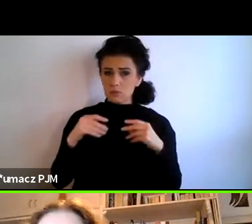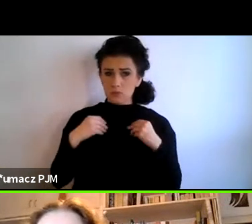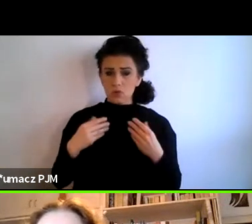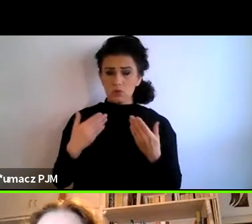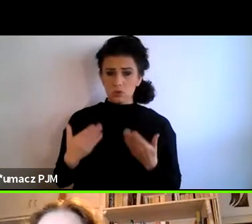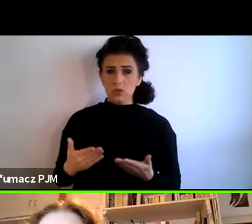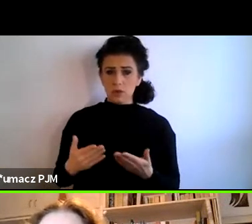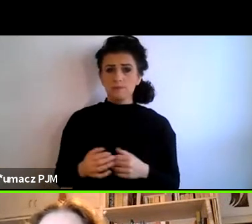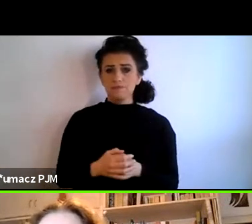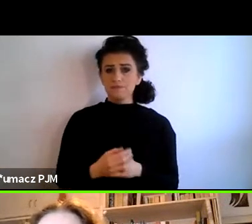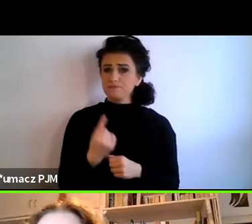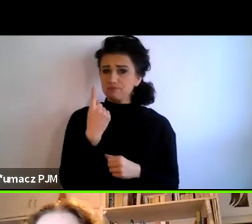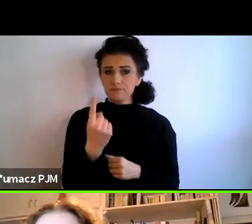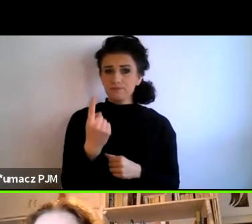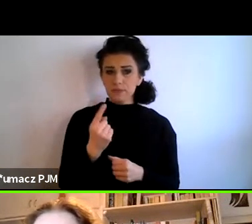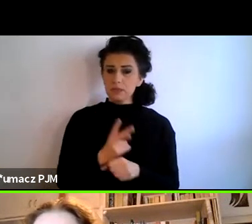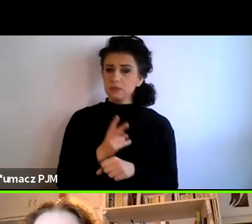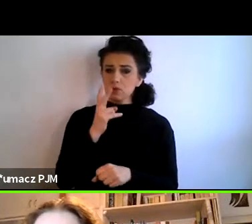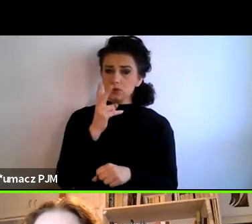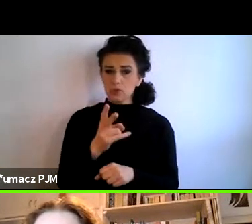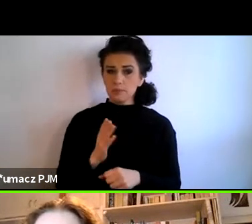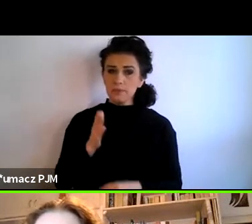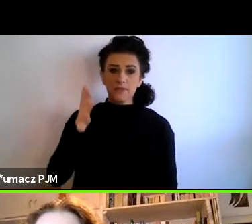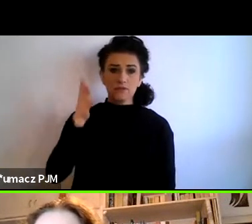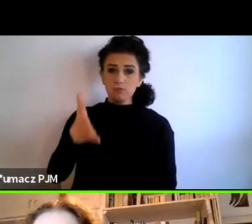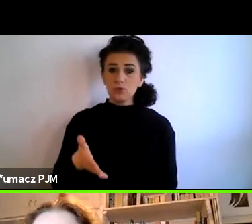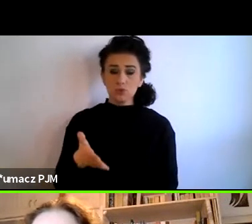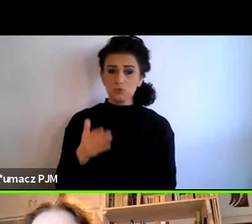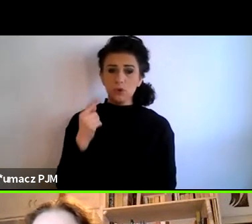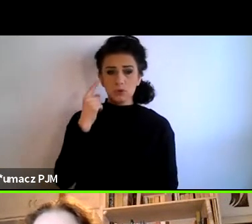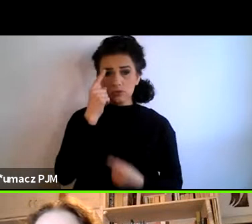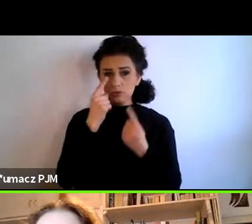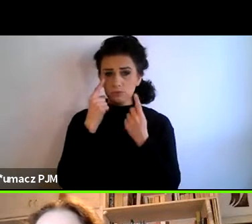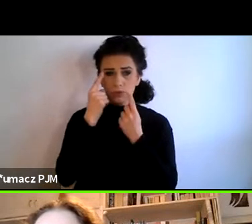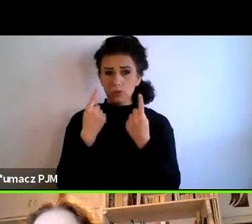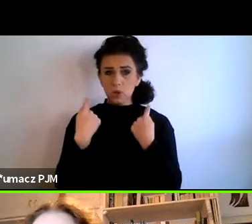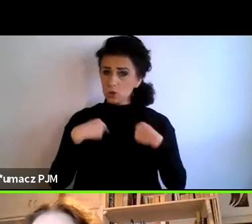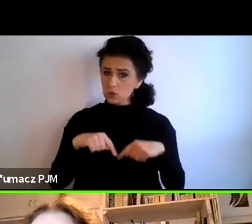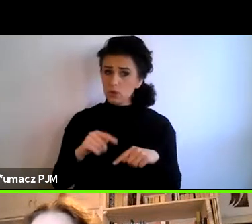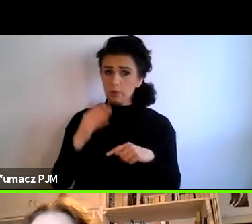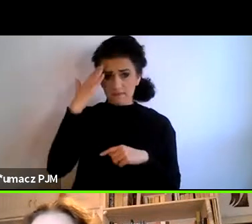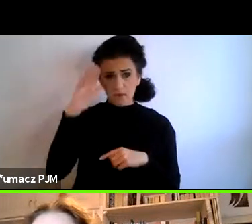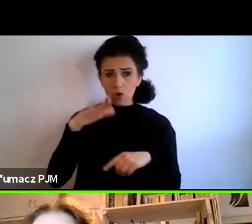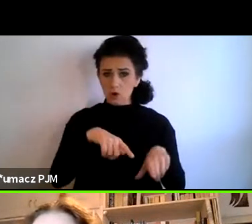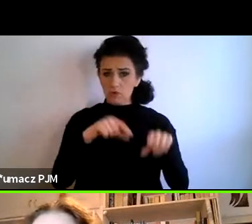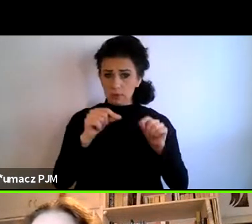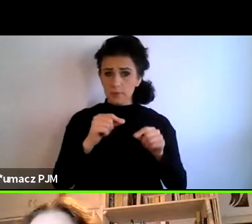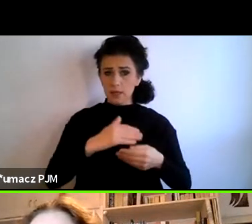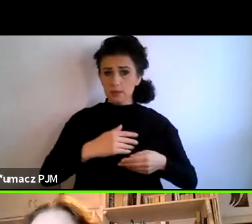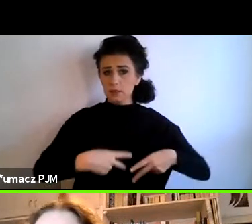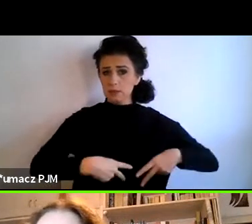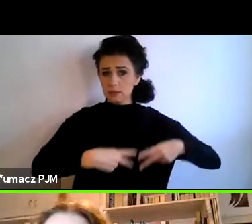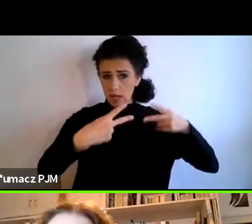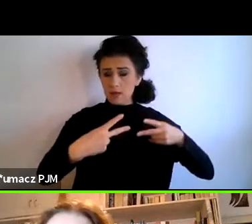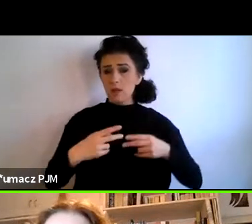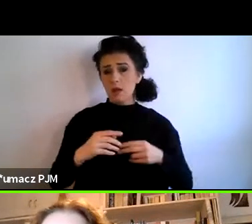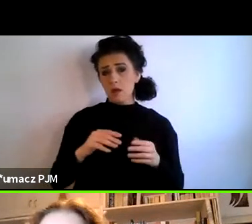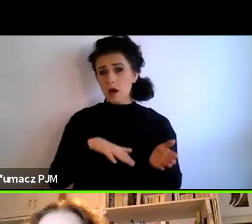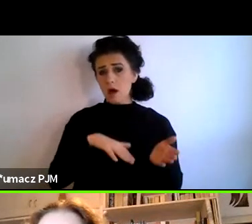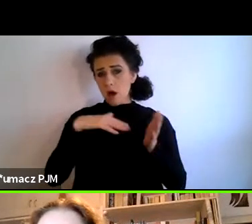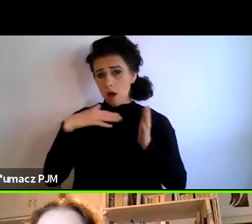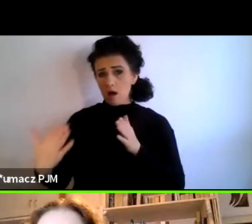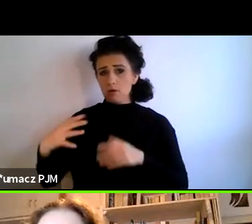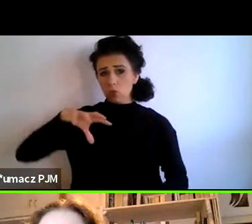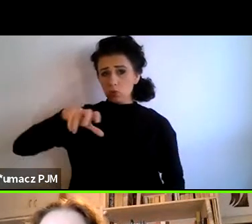tej chwili jedyną dostępną, ale myślę, że w przyszłości to będą osoby, które będą wolały taki sposób działania, a będą osoby, które